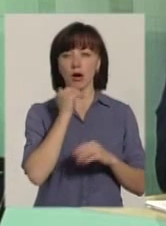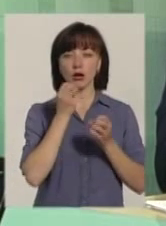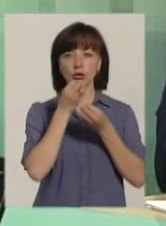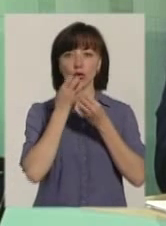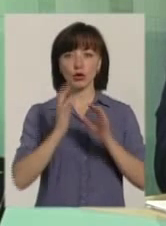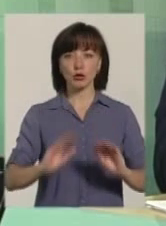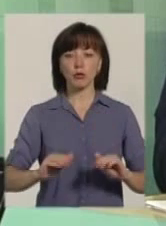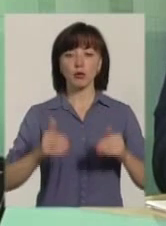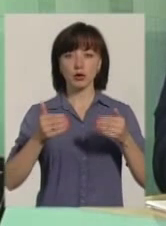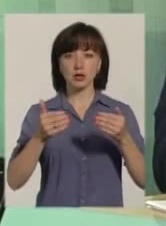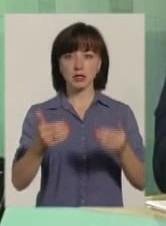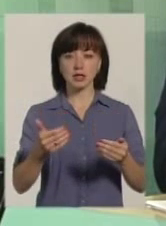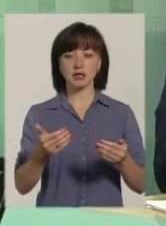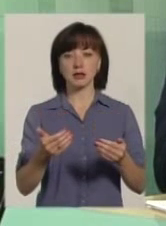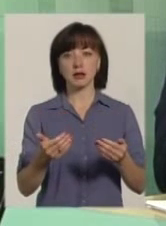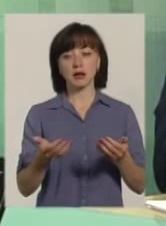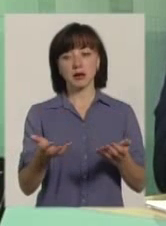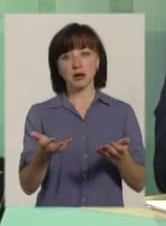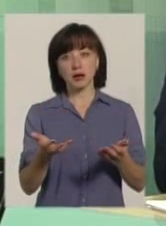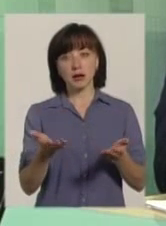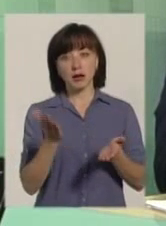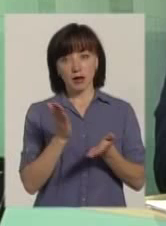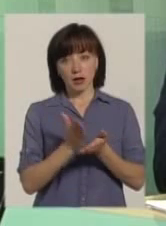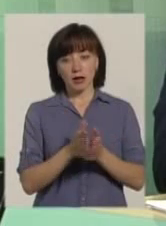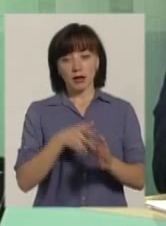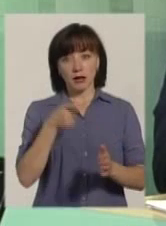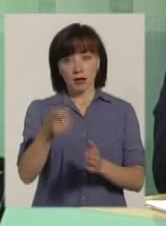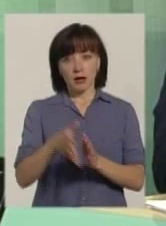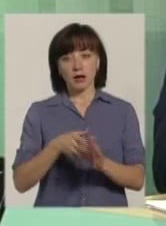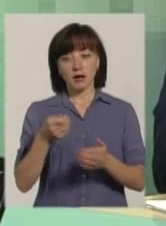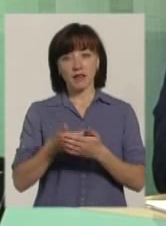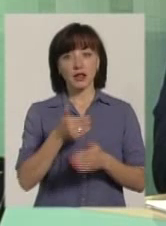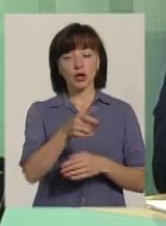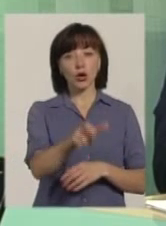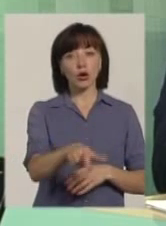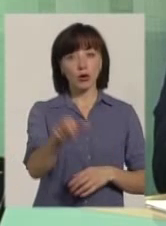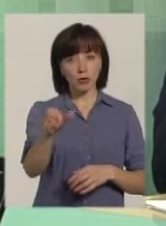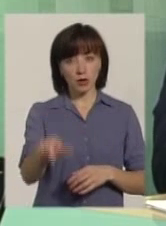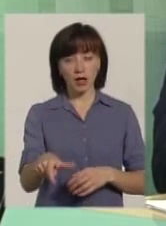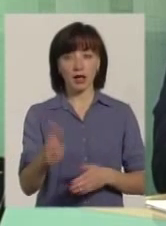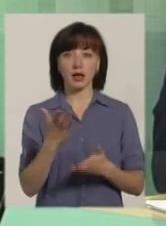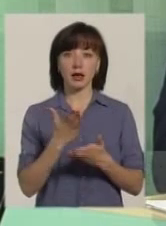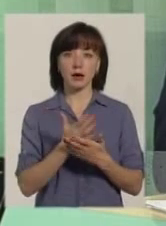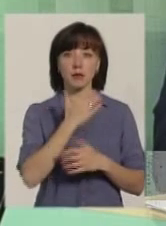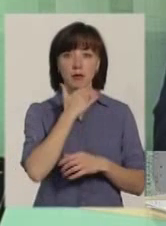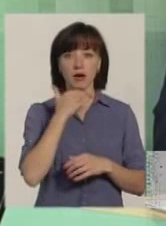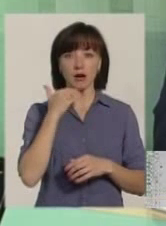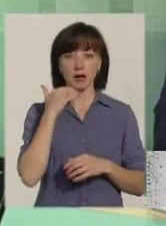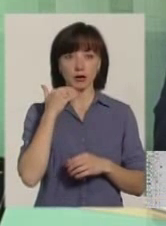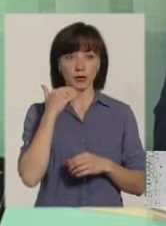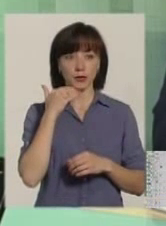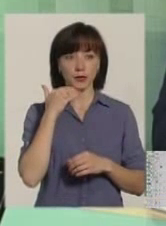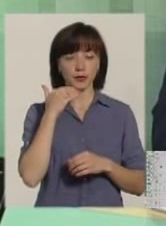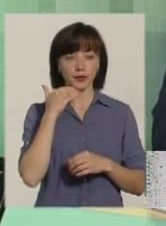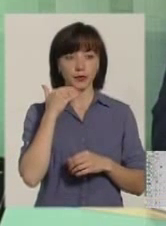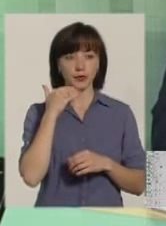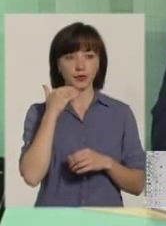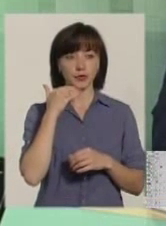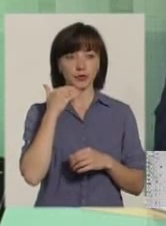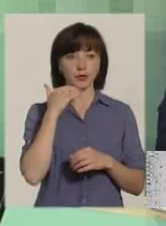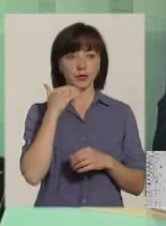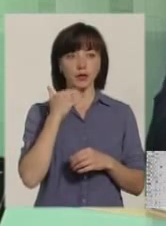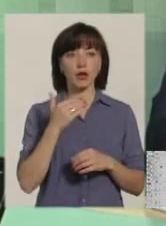пропозицій, які поступають від громадян. Є дуже багато від новостворених, я вже так називаю, що від новостворених, тобто тих, хто